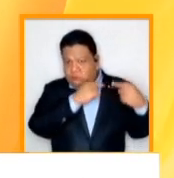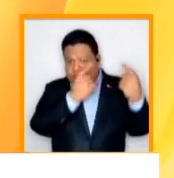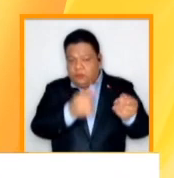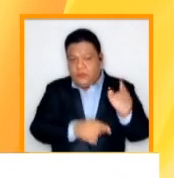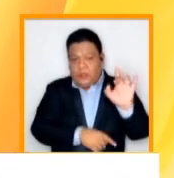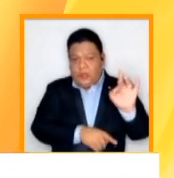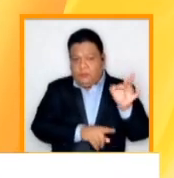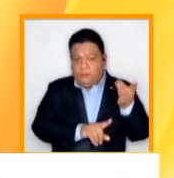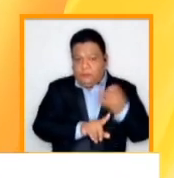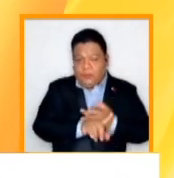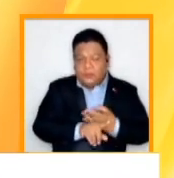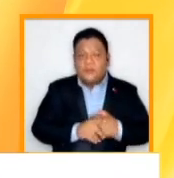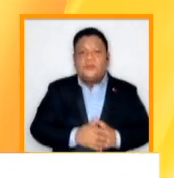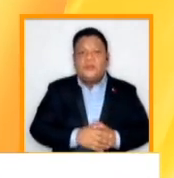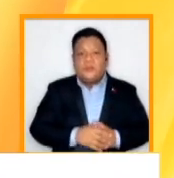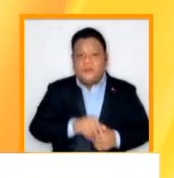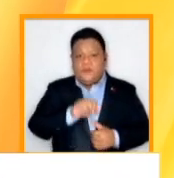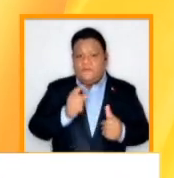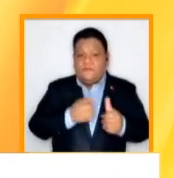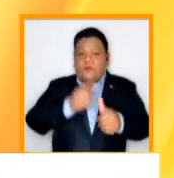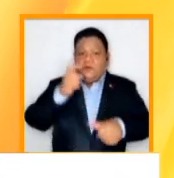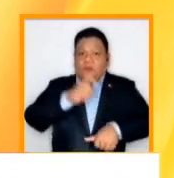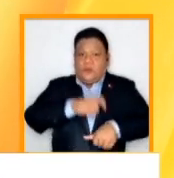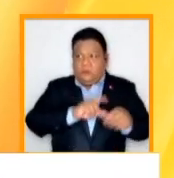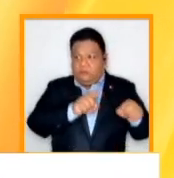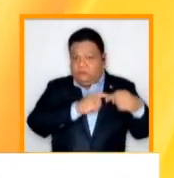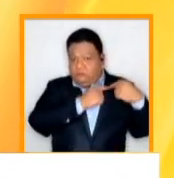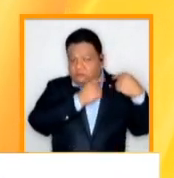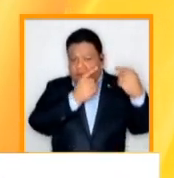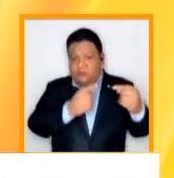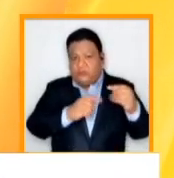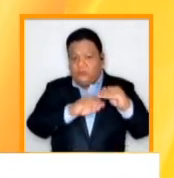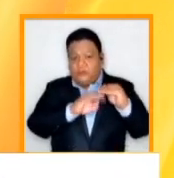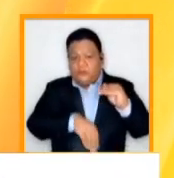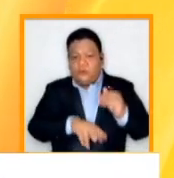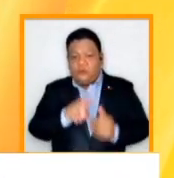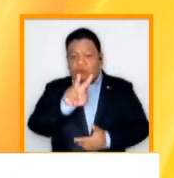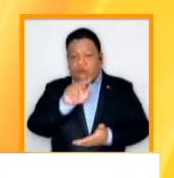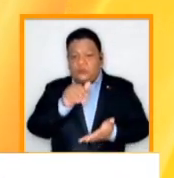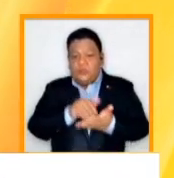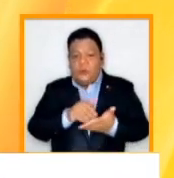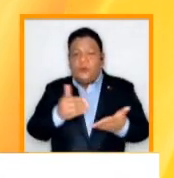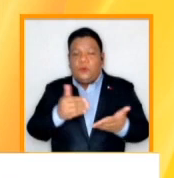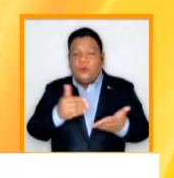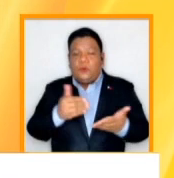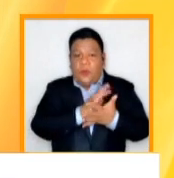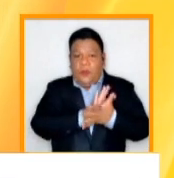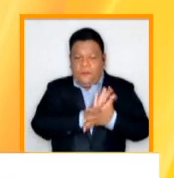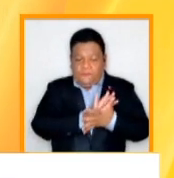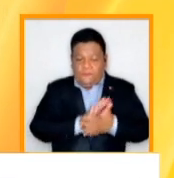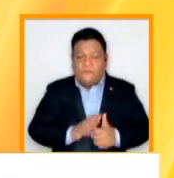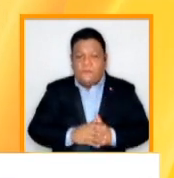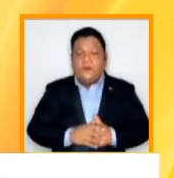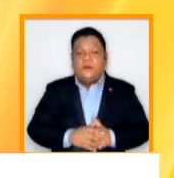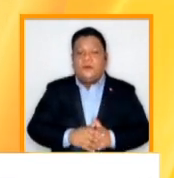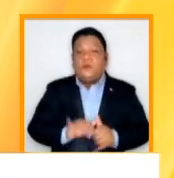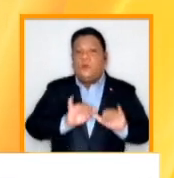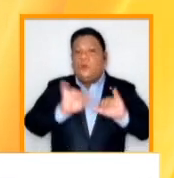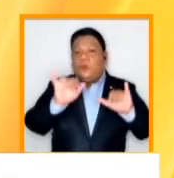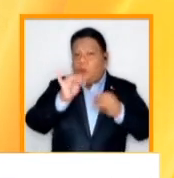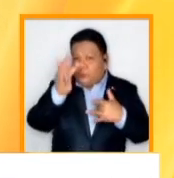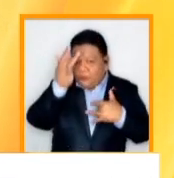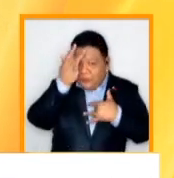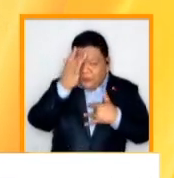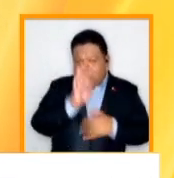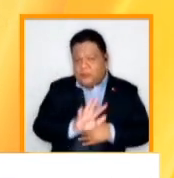sa loob ng mahigit 8 buwan na mas mababa sa 2,000 ang mga bagong kaso. Mahigit 38,000 na lang ang active cases, so yung mga nagpapagaling